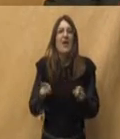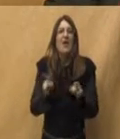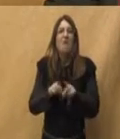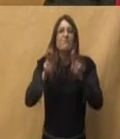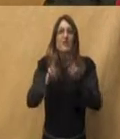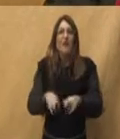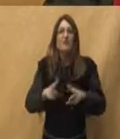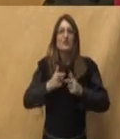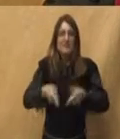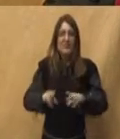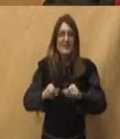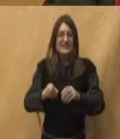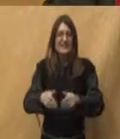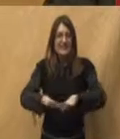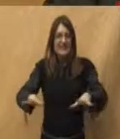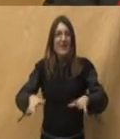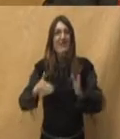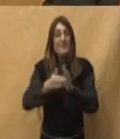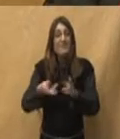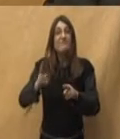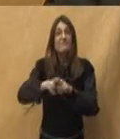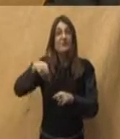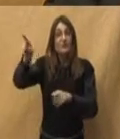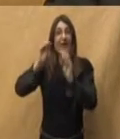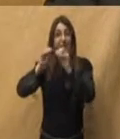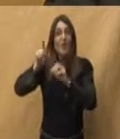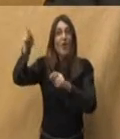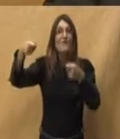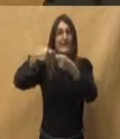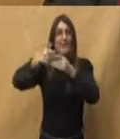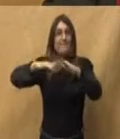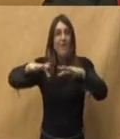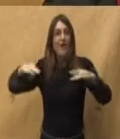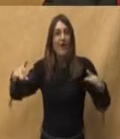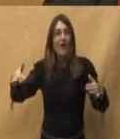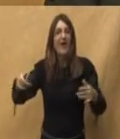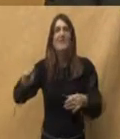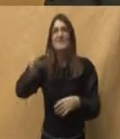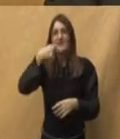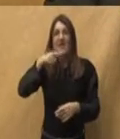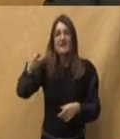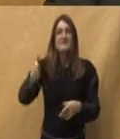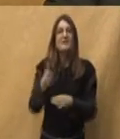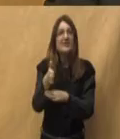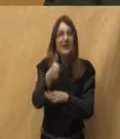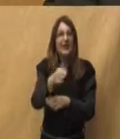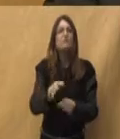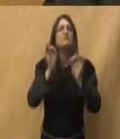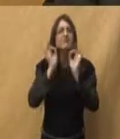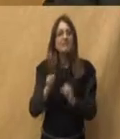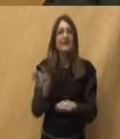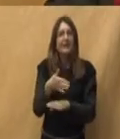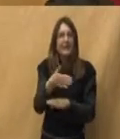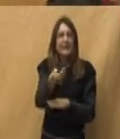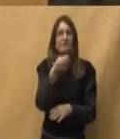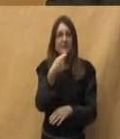kontinentalci. Trebali bi ići svi na edukaciju na more. Pa jesti ribu, isključivo ribu,